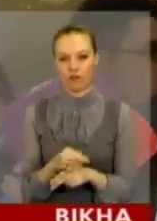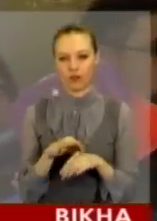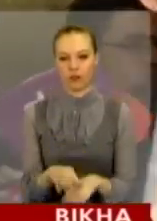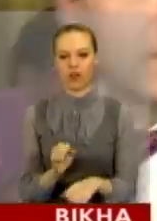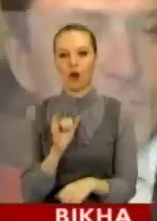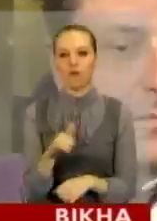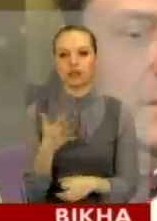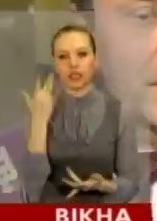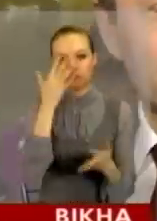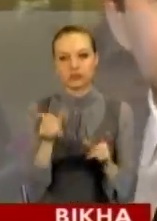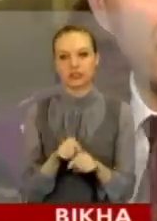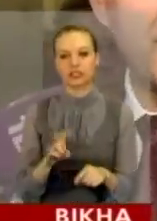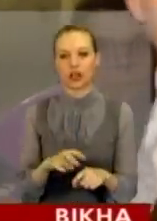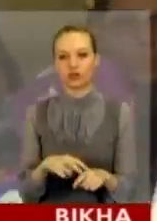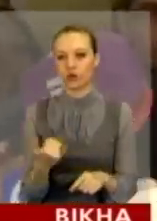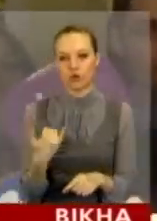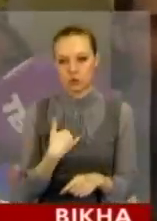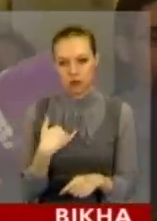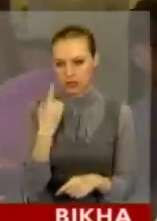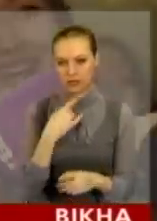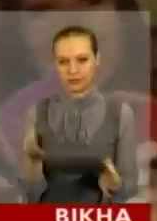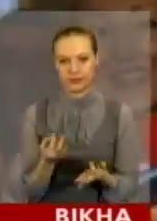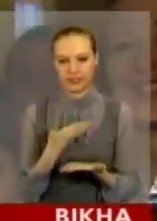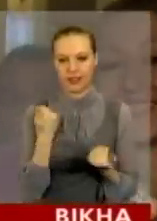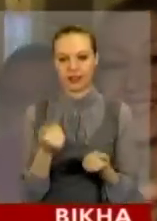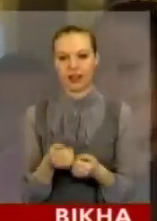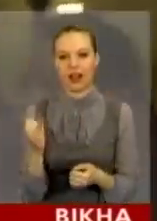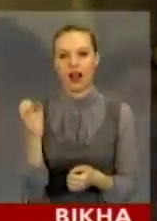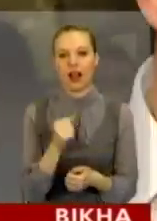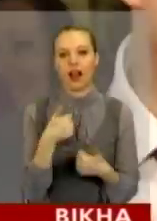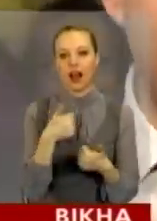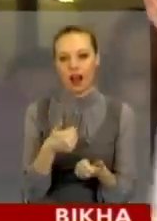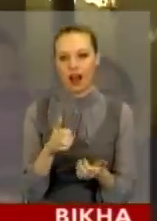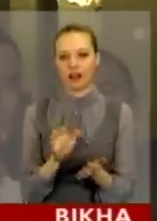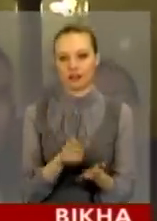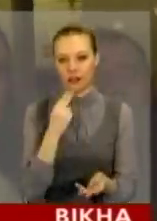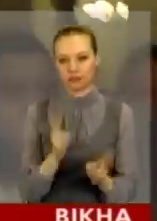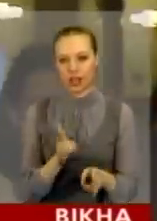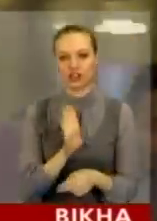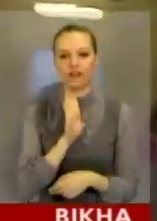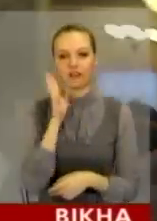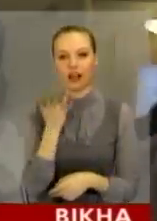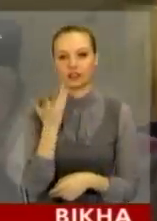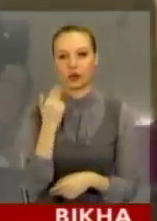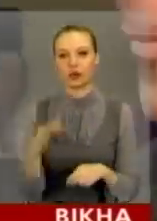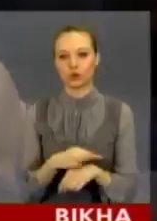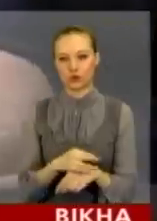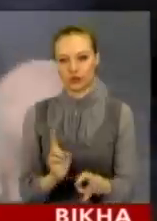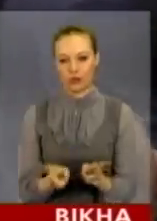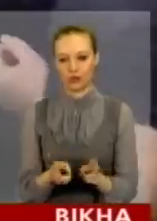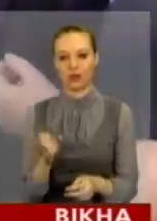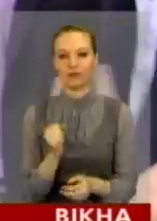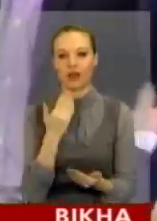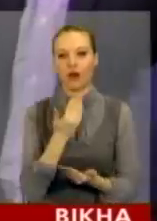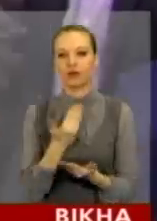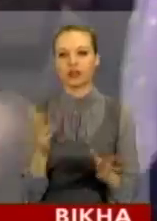які асоціації з гречкою? У мене ніяких. Гарна каша вранці, коли дружина готує.